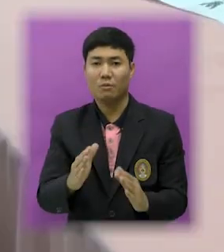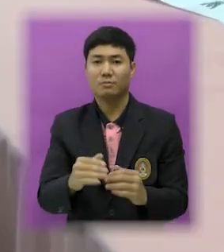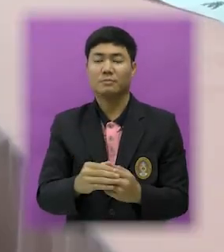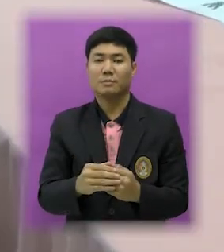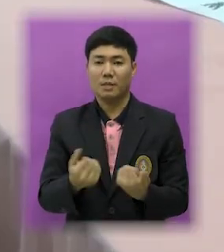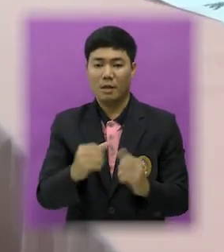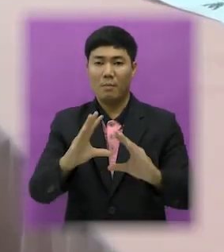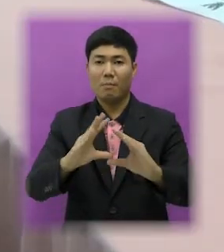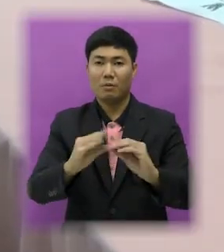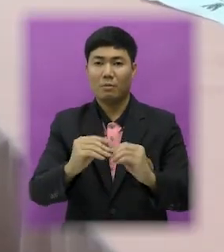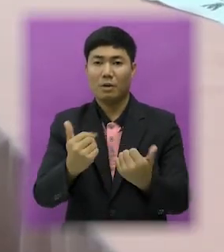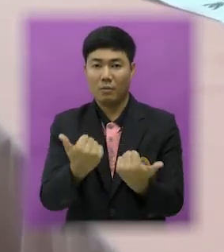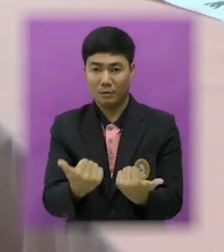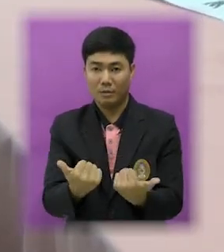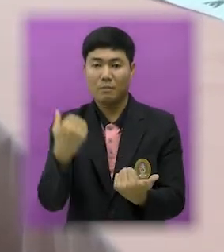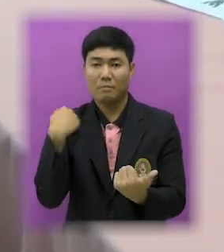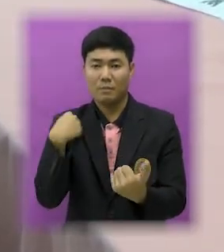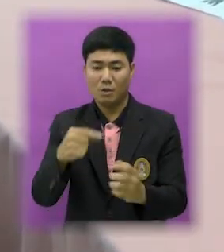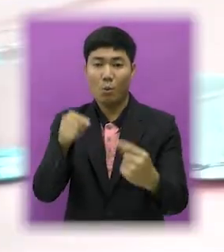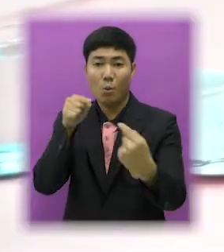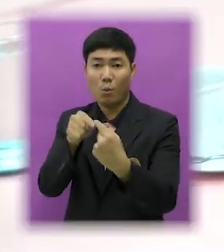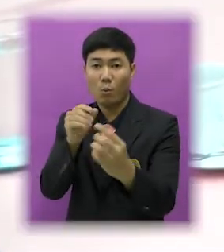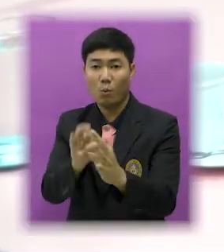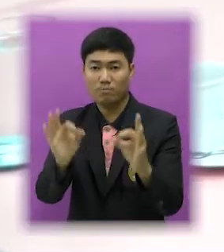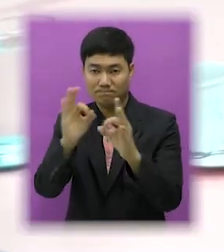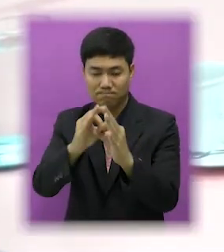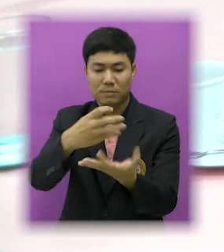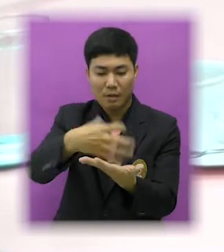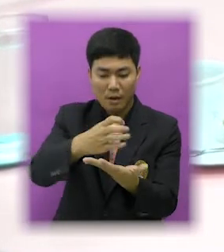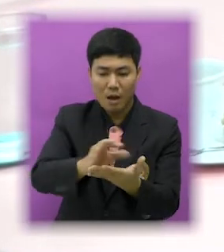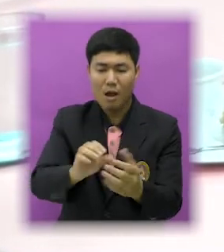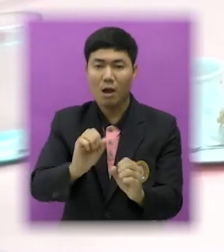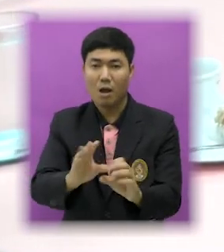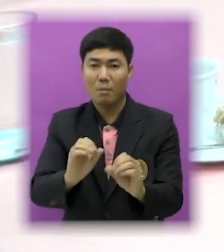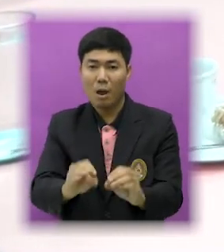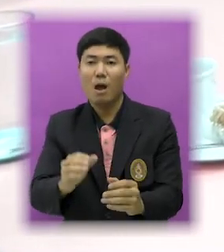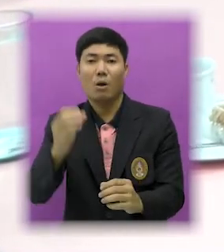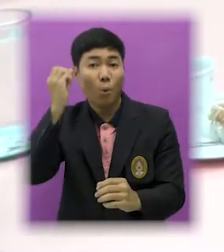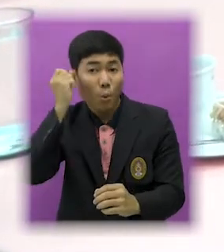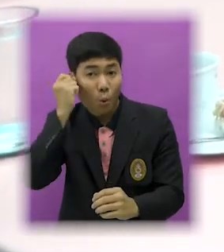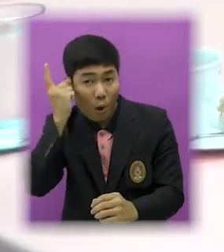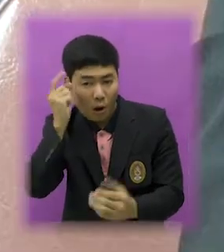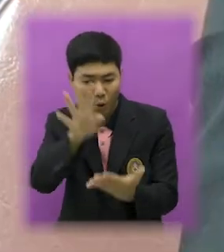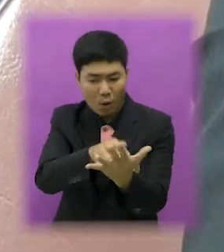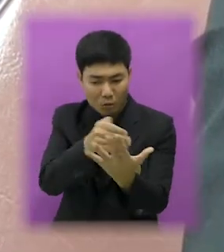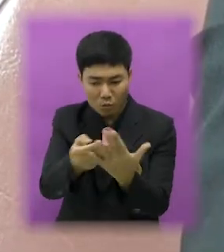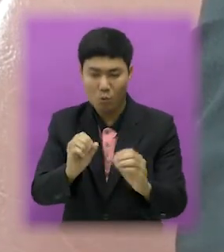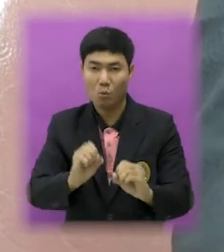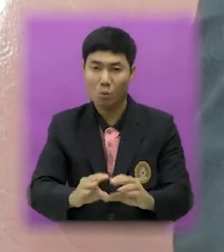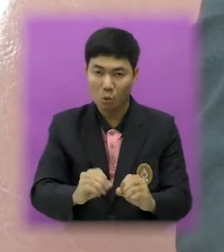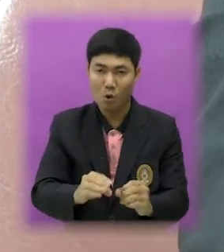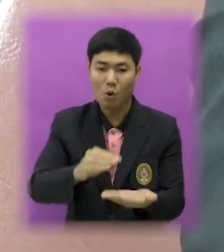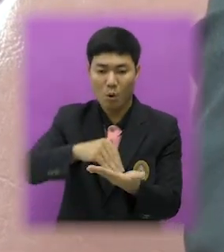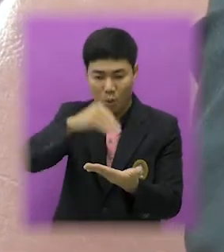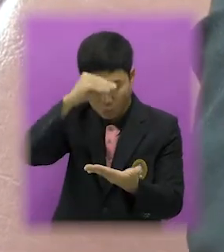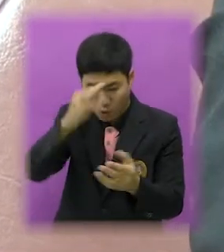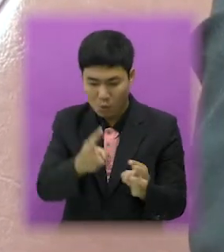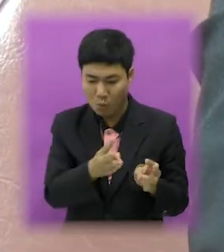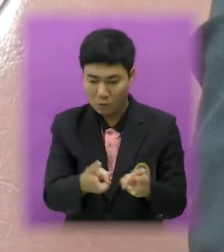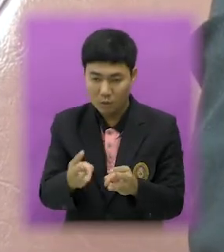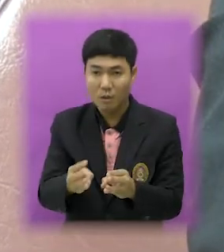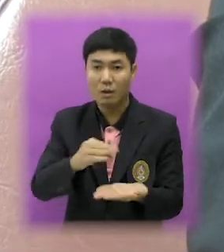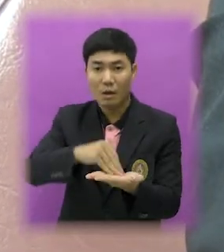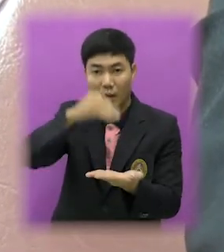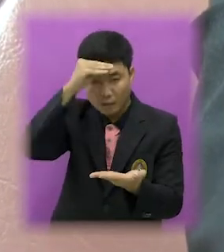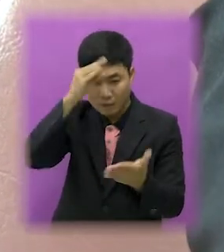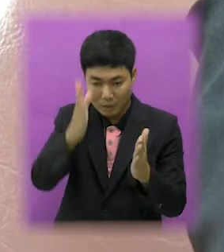149คนการปฐมนิเทศครั้งนี้มีวัตถุประสงค์เพื่อสร้างความเข้าใจเรื่องหลักสูตรการเรียนการสอนแนว